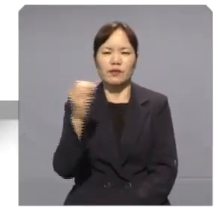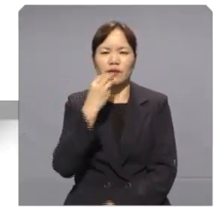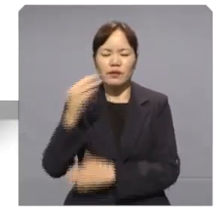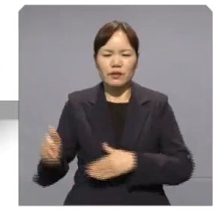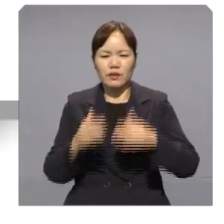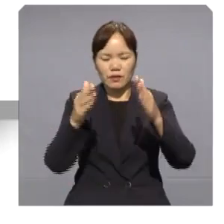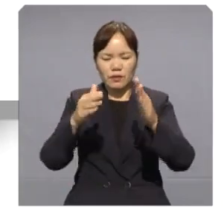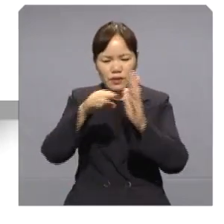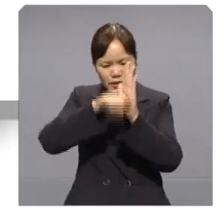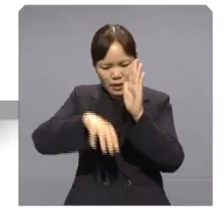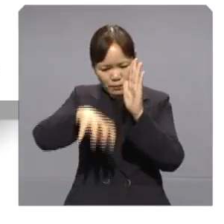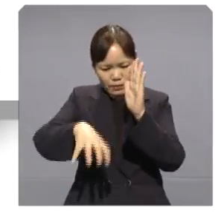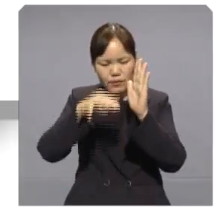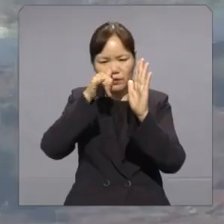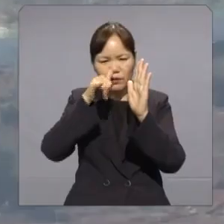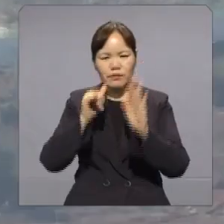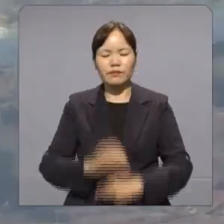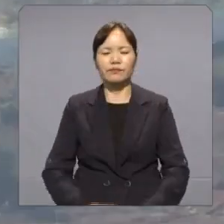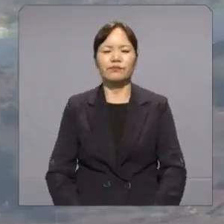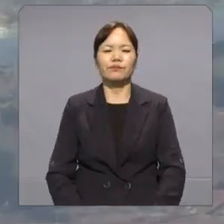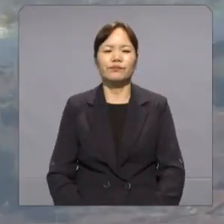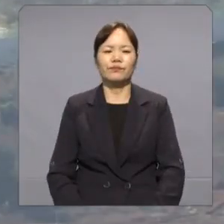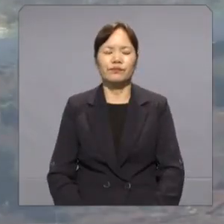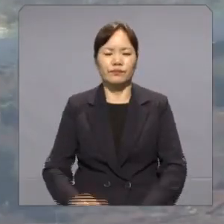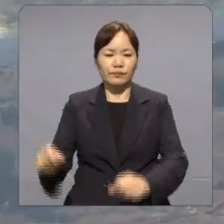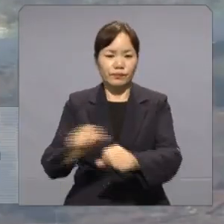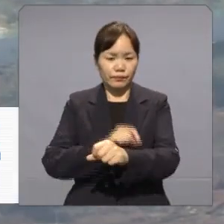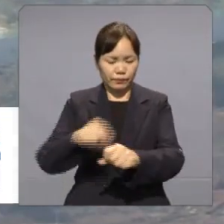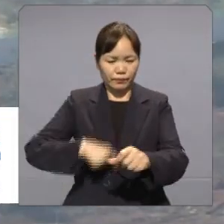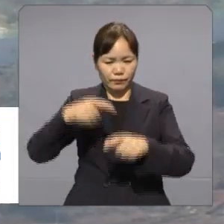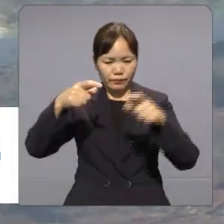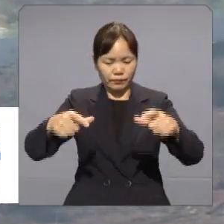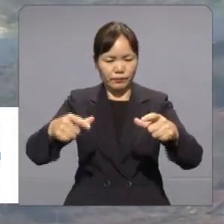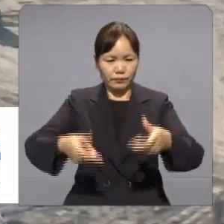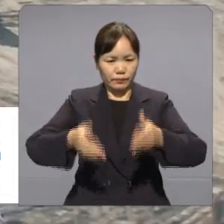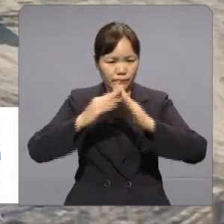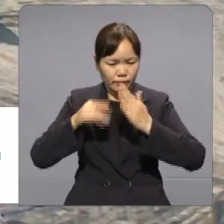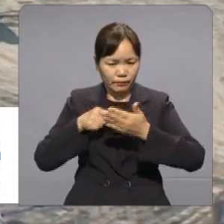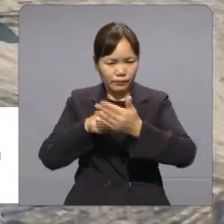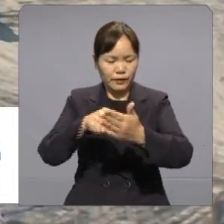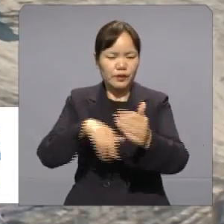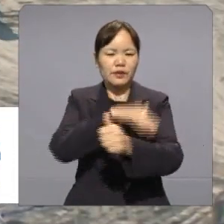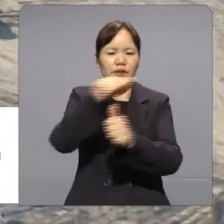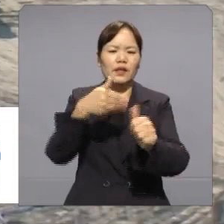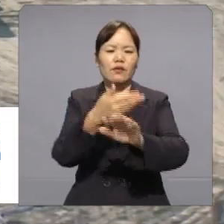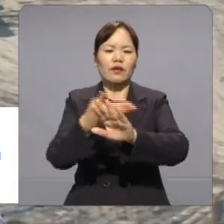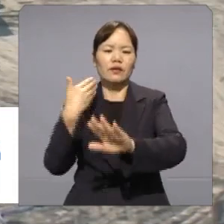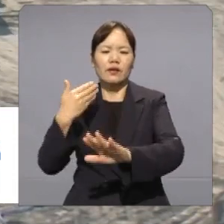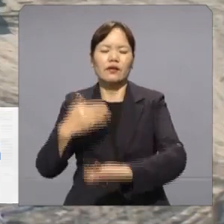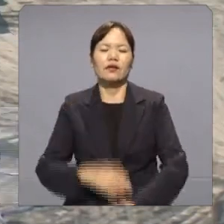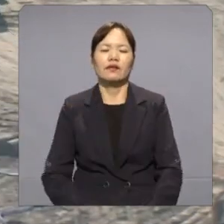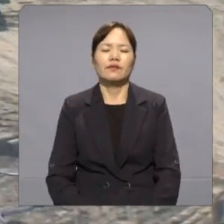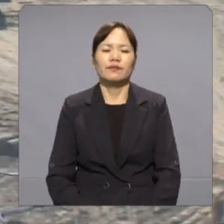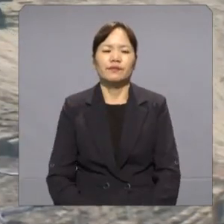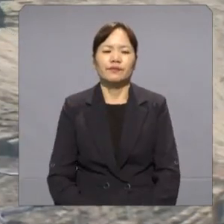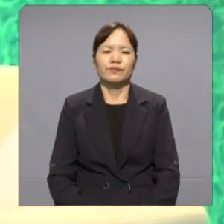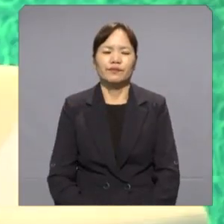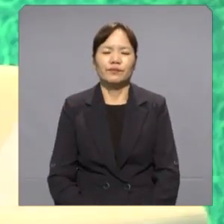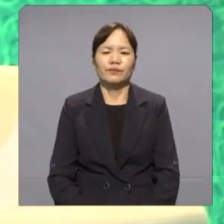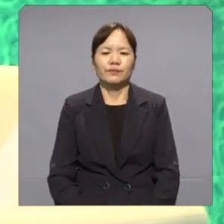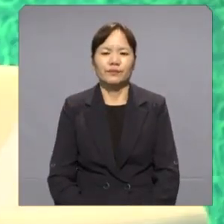경기남부에서 창출됩니다 별도의 자치도 설치까지 추진되는 현실과는 다른 여건입니다